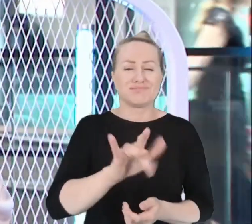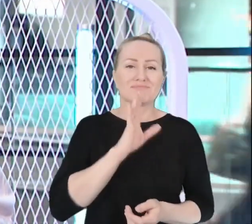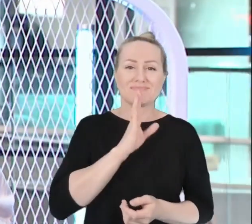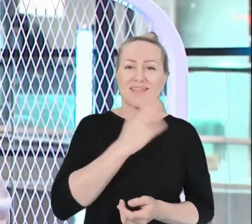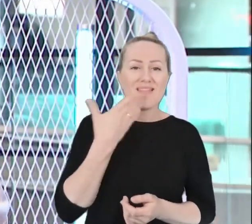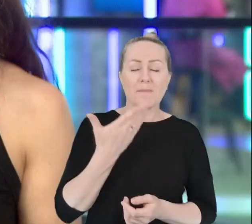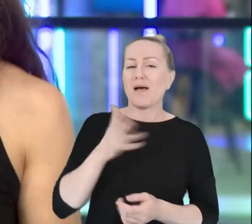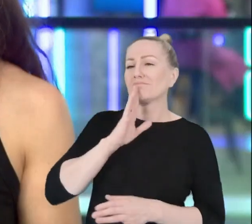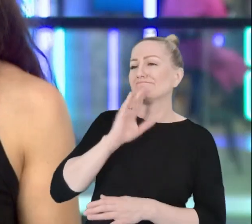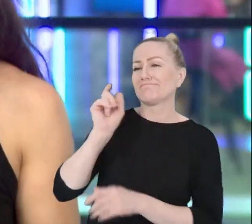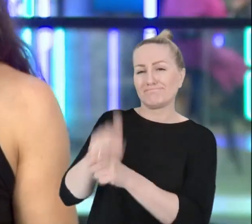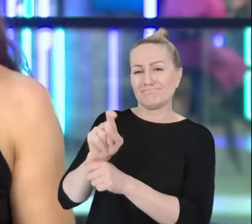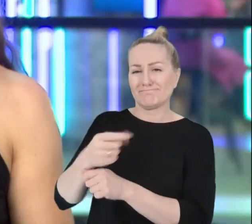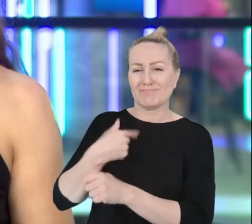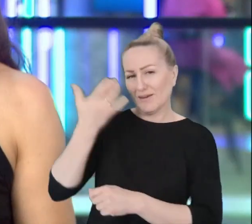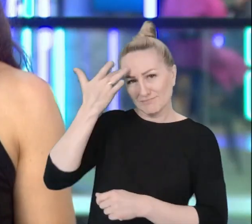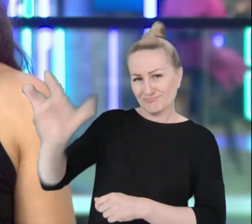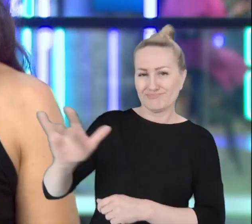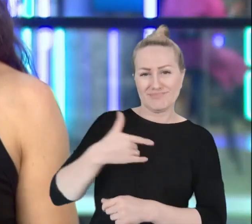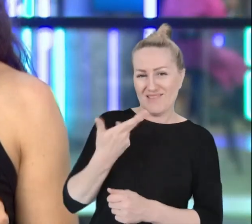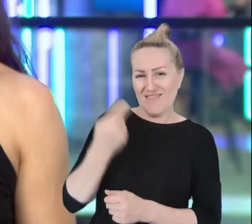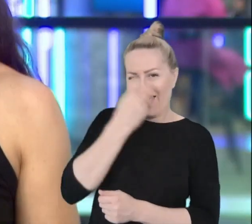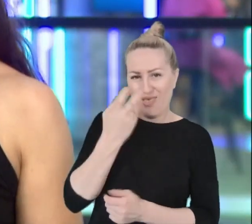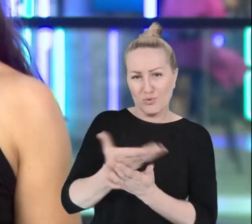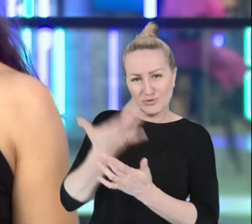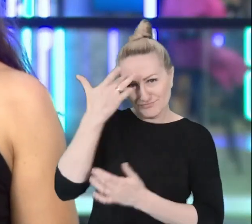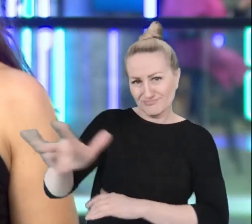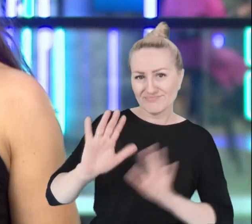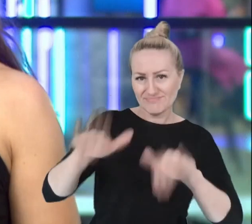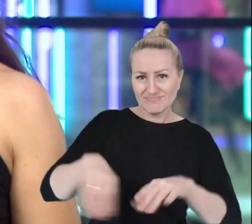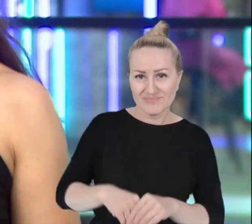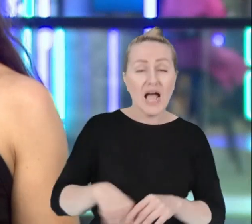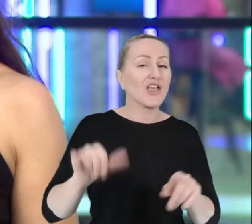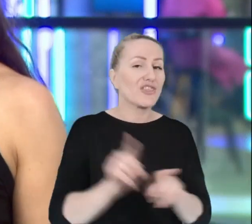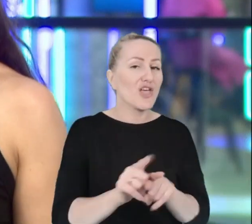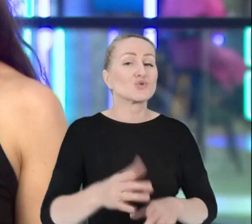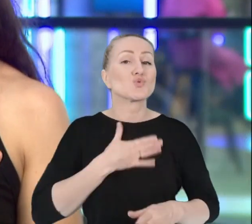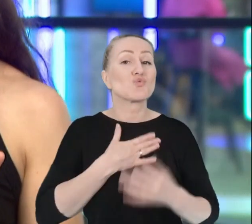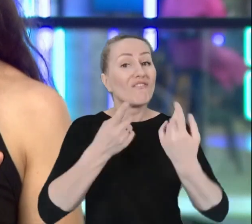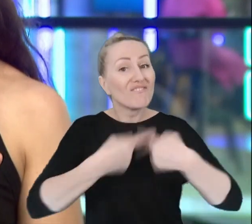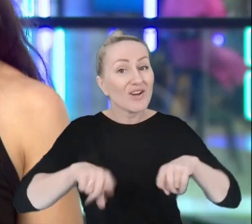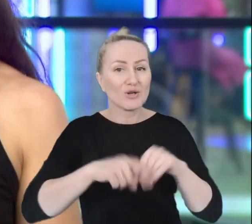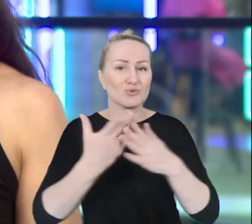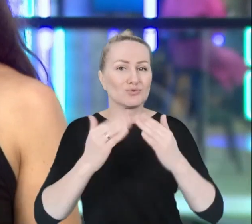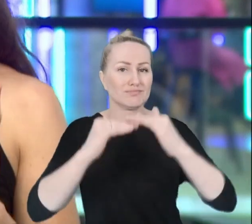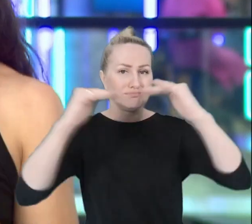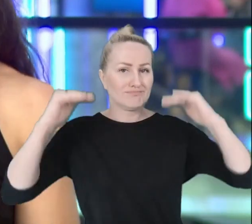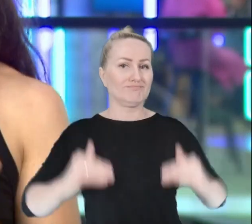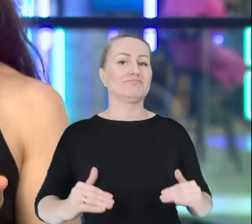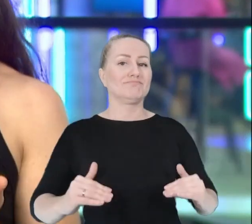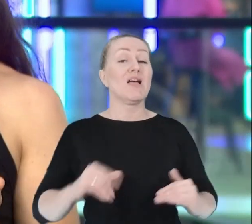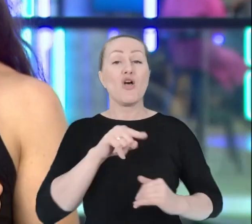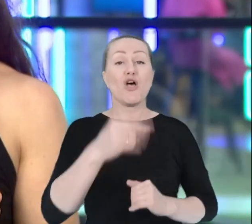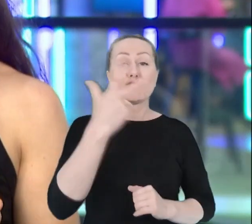już przestało mnie już obchodzić. Oraz obniżone poczucie spełnienia. I to są takie trzy kategorie, na które